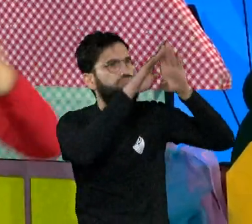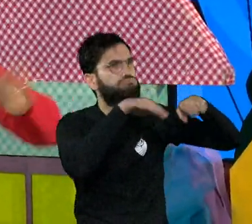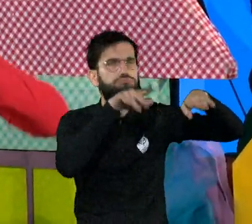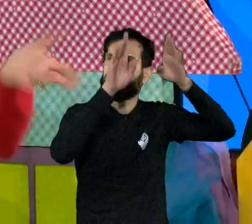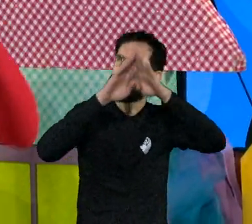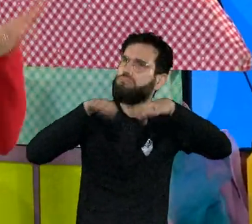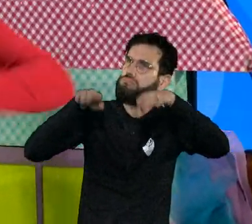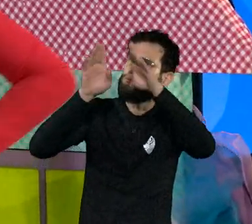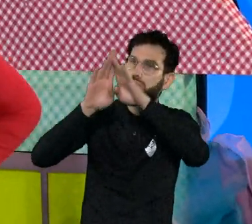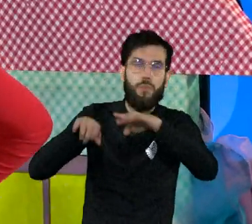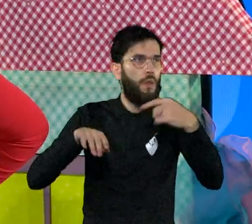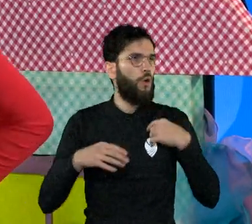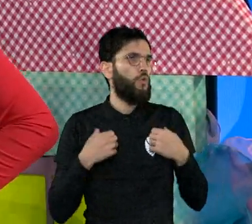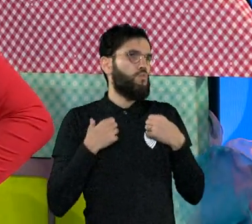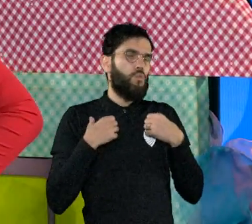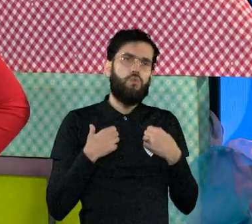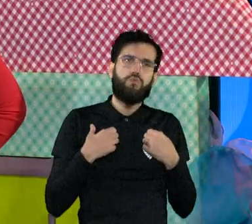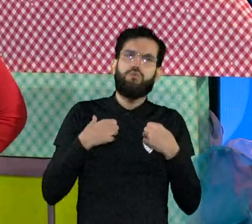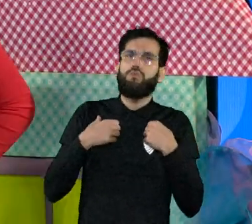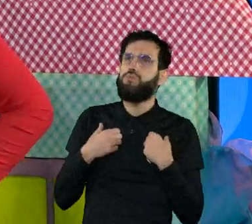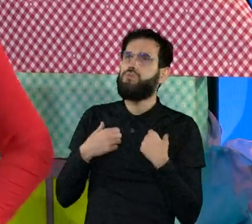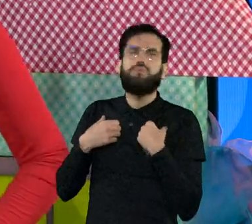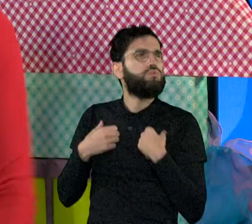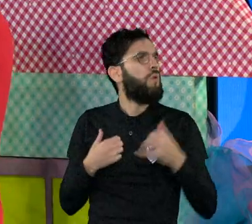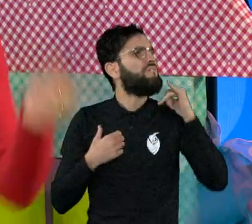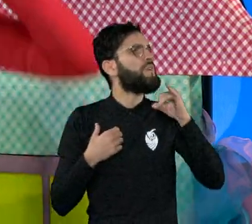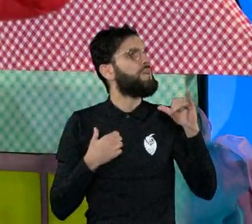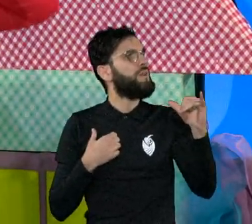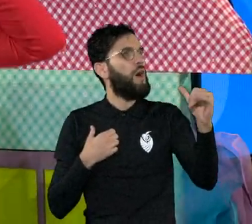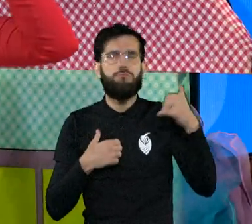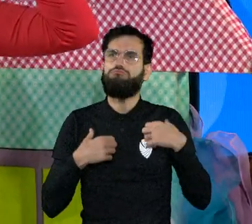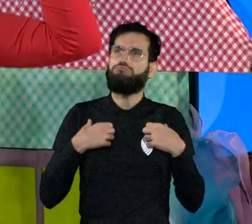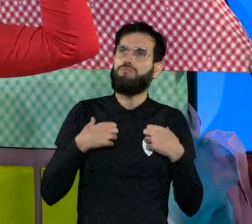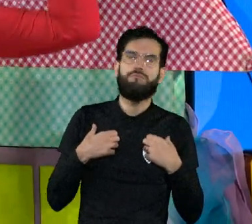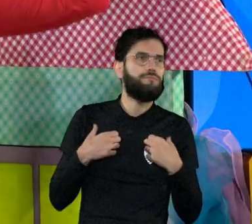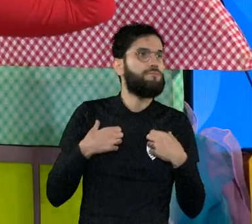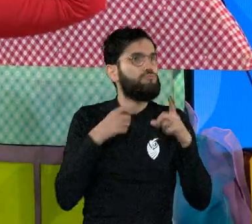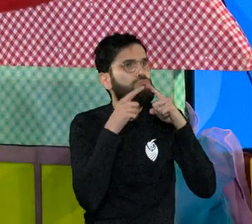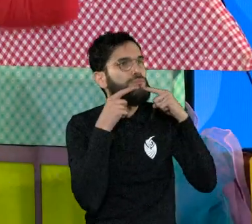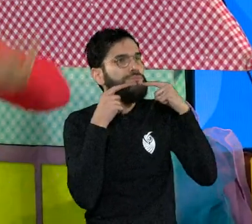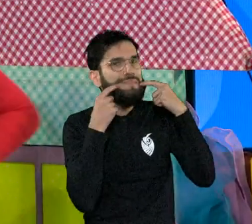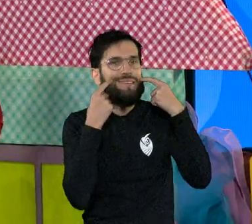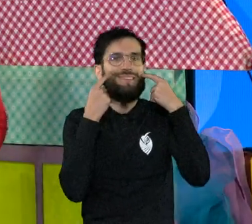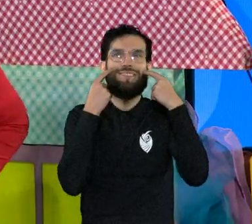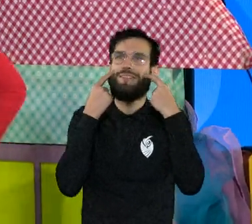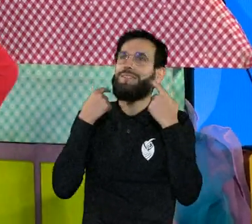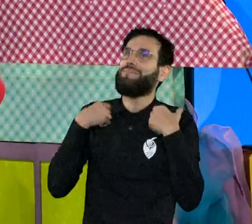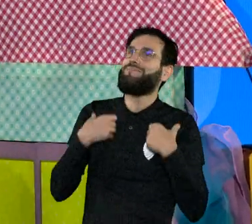na výlet sa vyber ešte dnes. Zavaj si úsmev